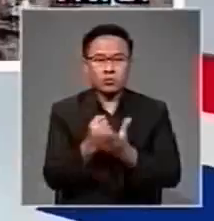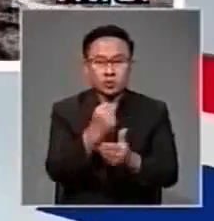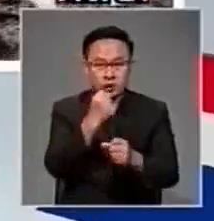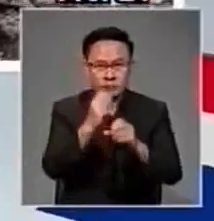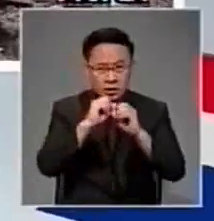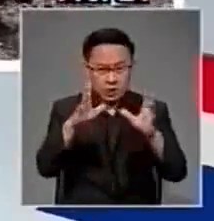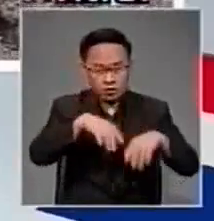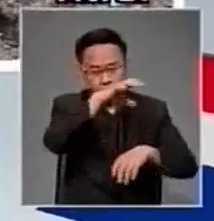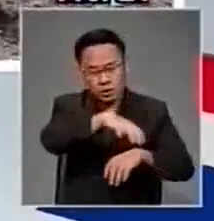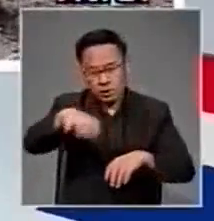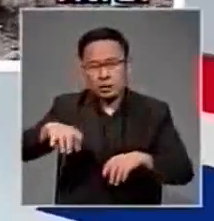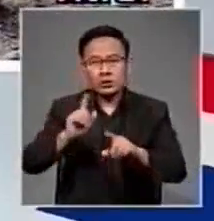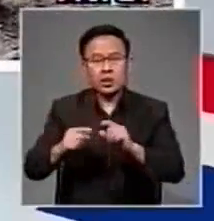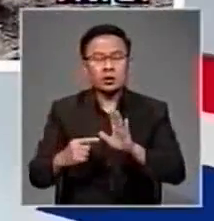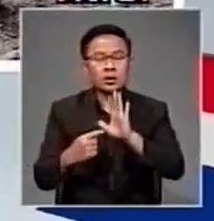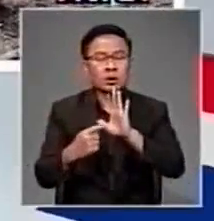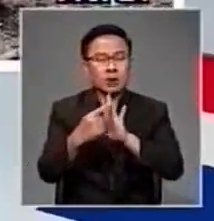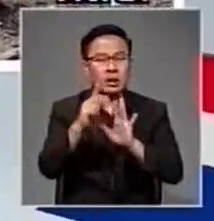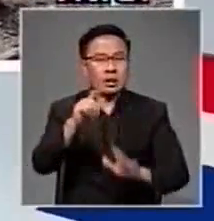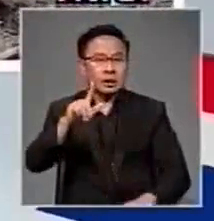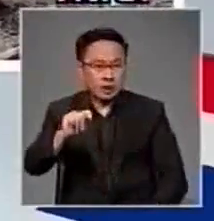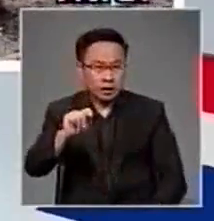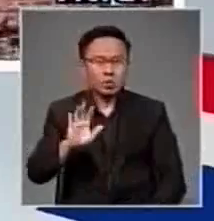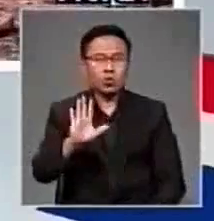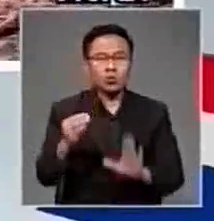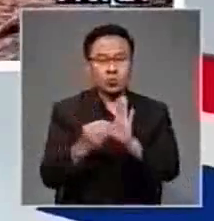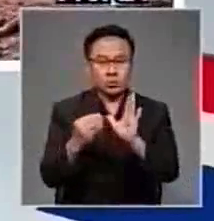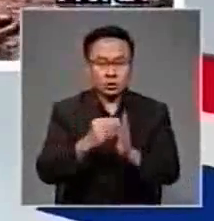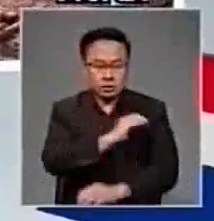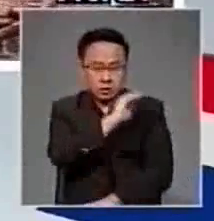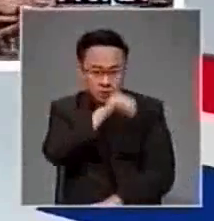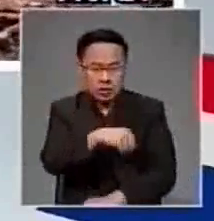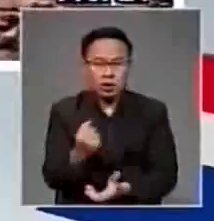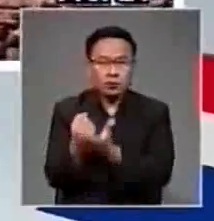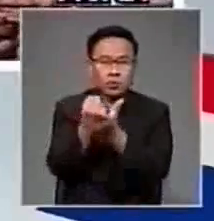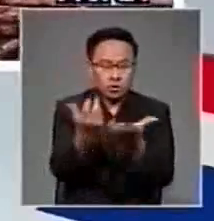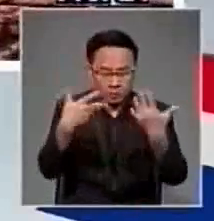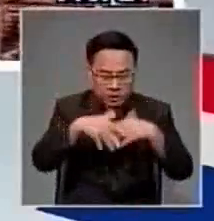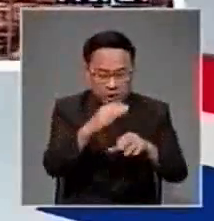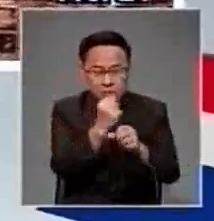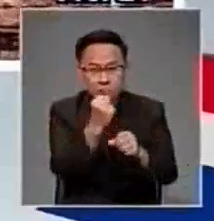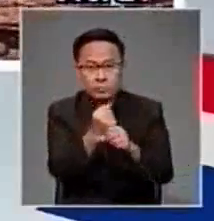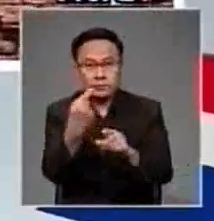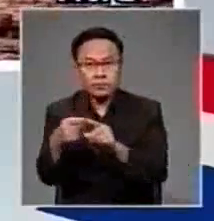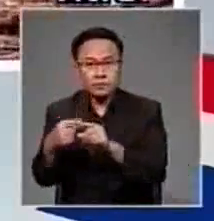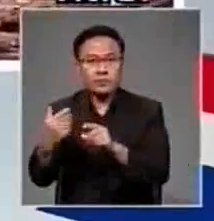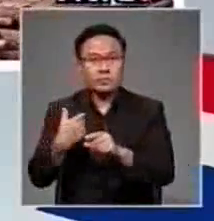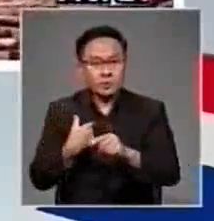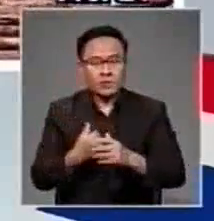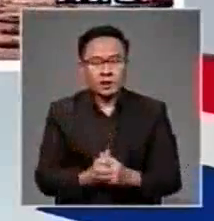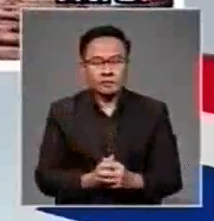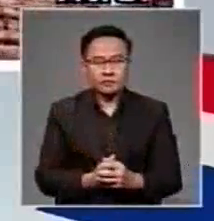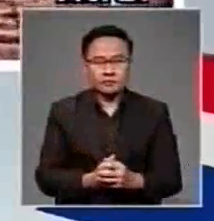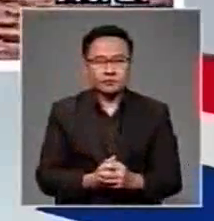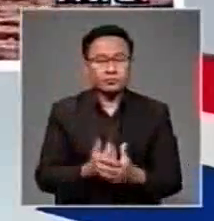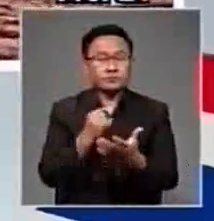นื่องจากว่าทางพช.นะครับและหน่วยงานต่างๆเขตกทม.ทุกหน่วยงานเข้ามาประสานงานดำเนินง